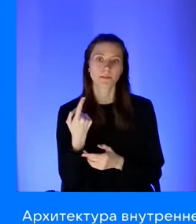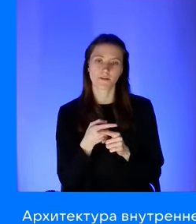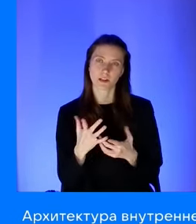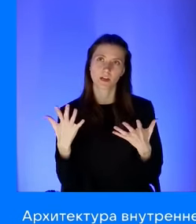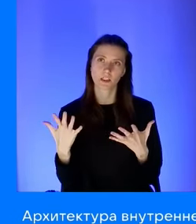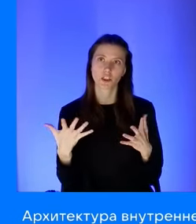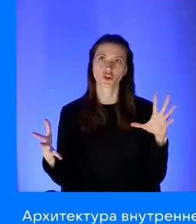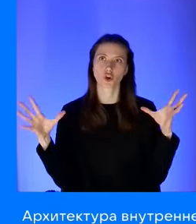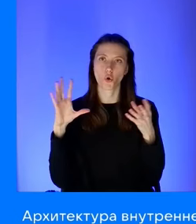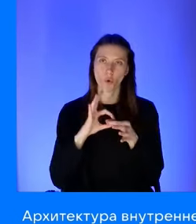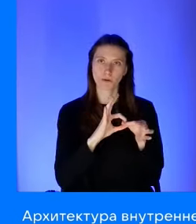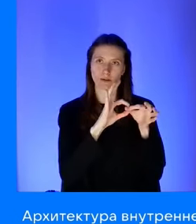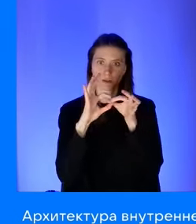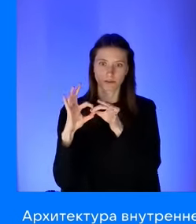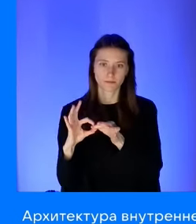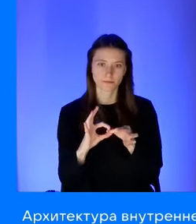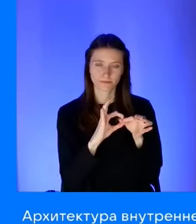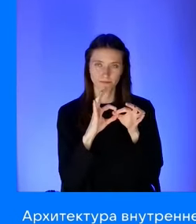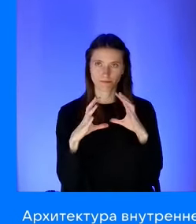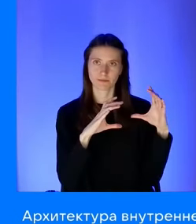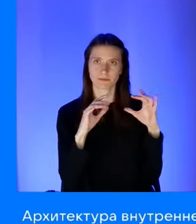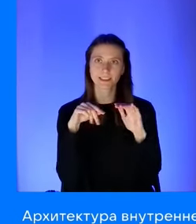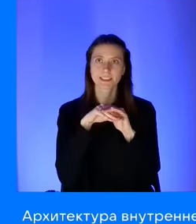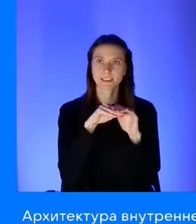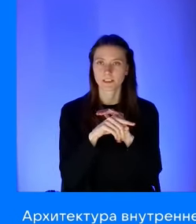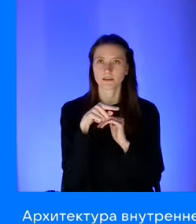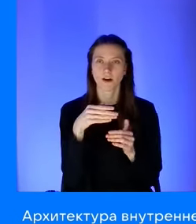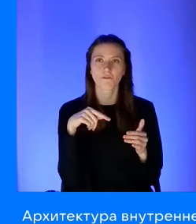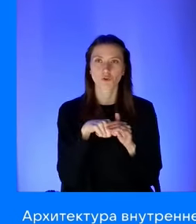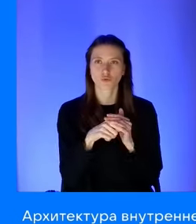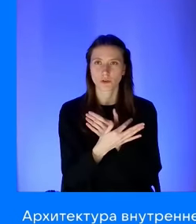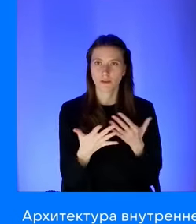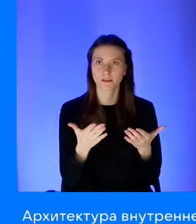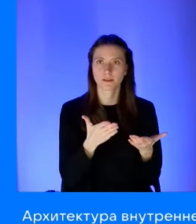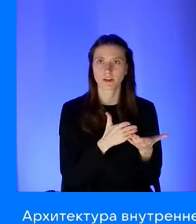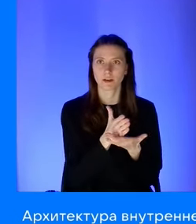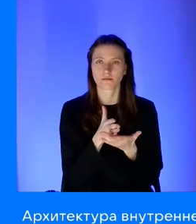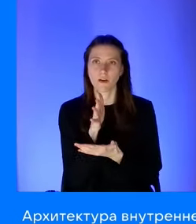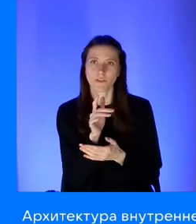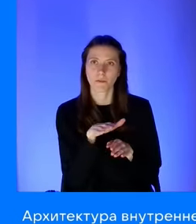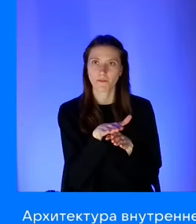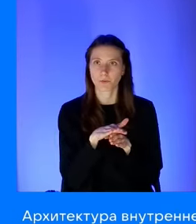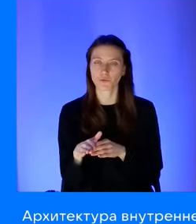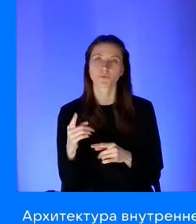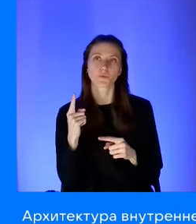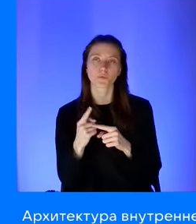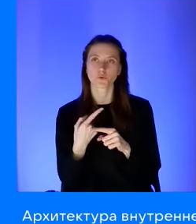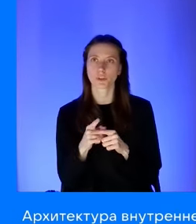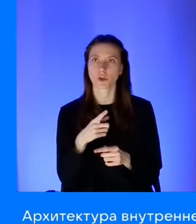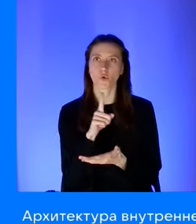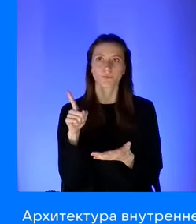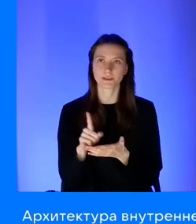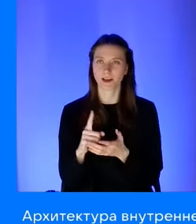единое Облако которое внутри объединяет несколько ран таймов это обязательно архитектура мы же с вами на блоке